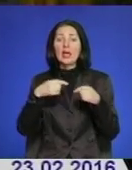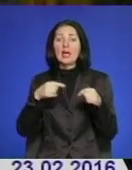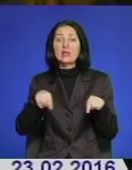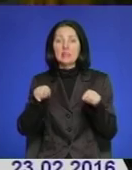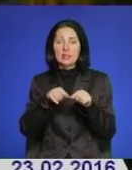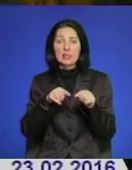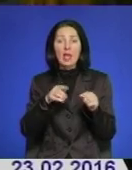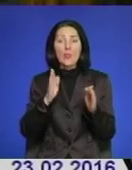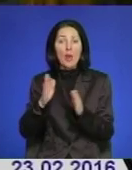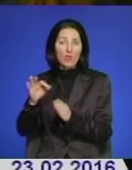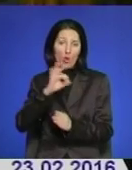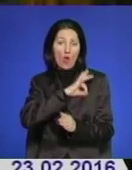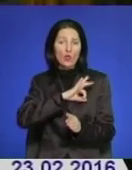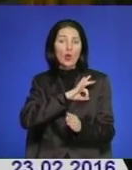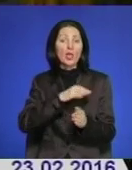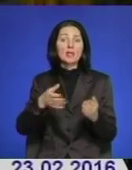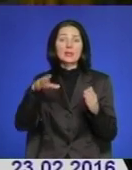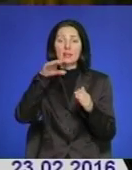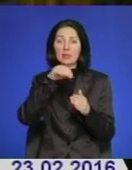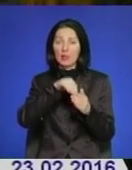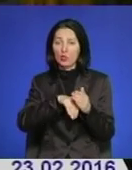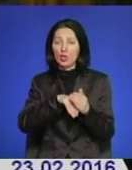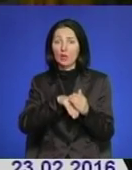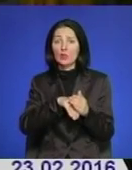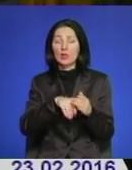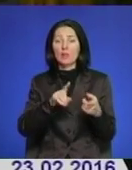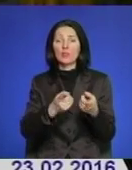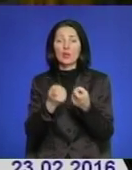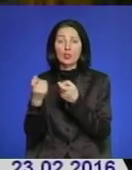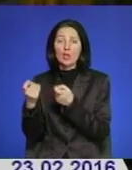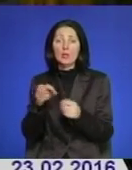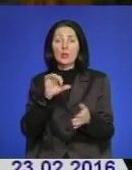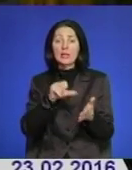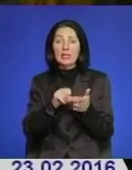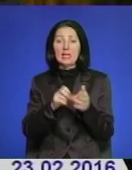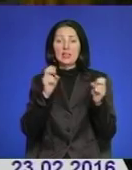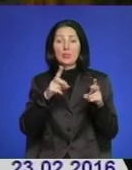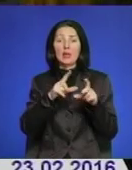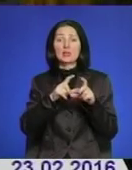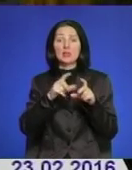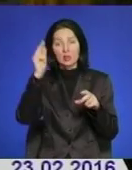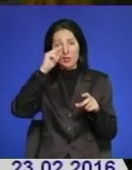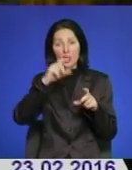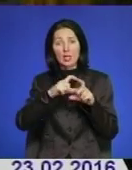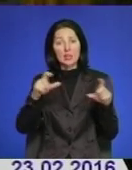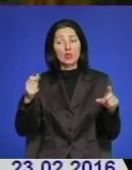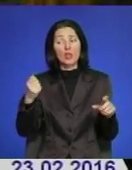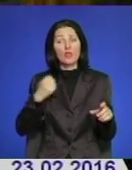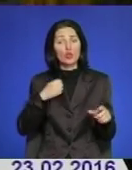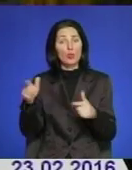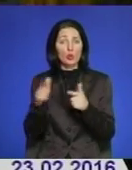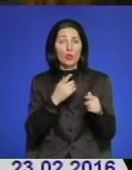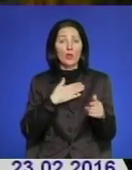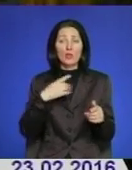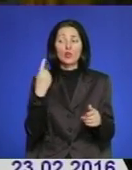будуть залучатися представники спеціалізованих навчальних закладів військової підготовки, а в нас в області